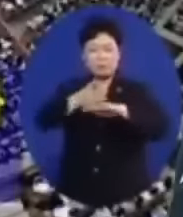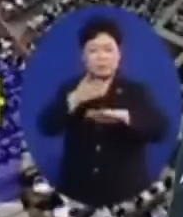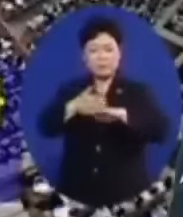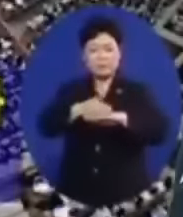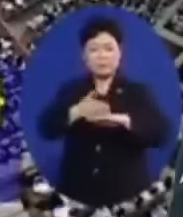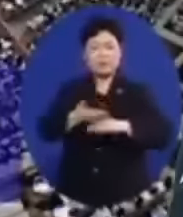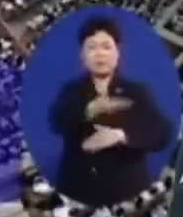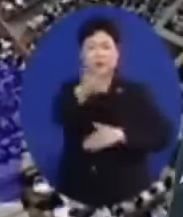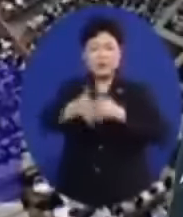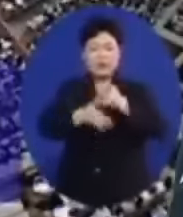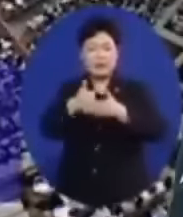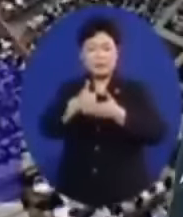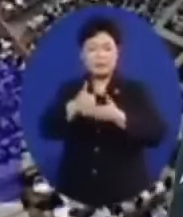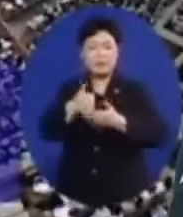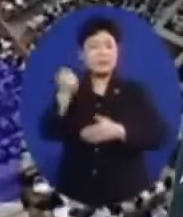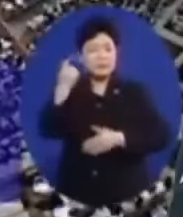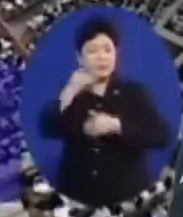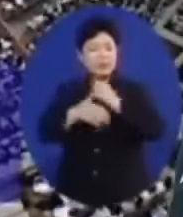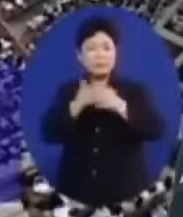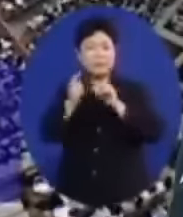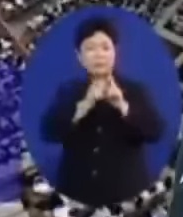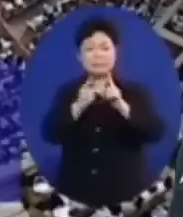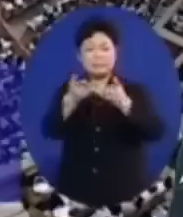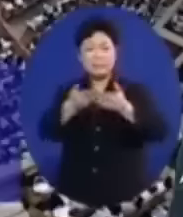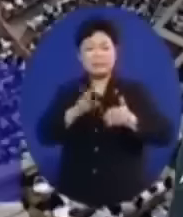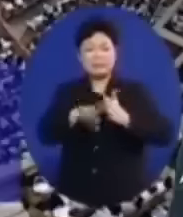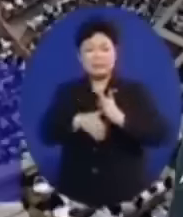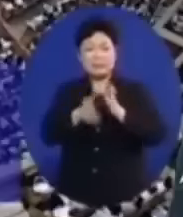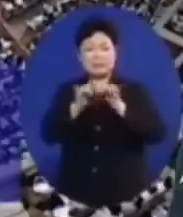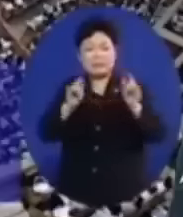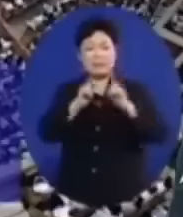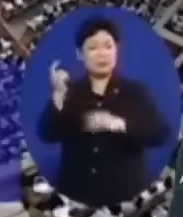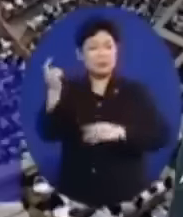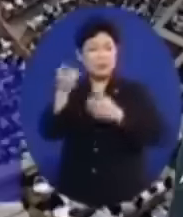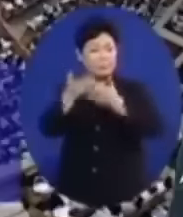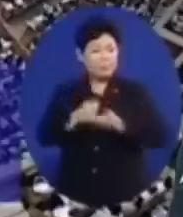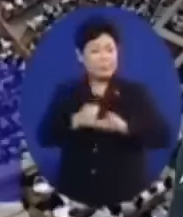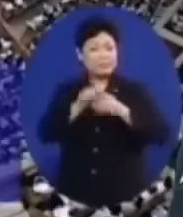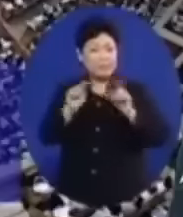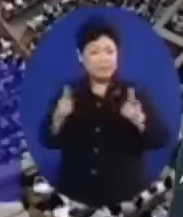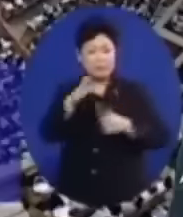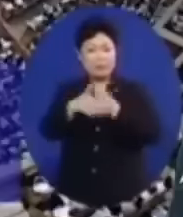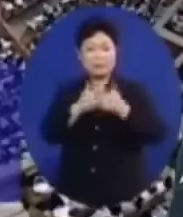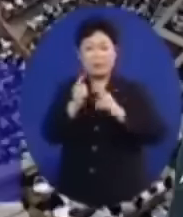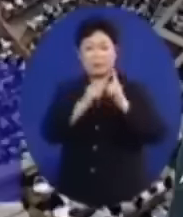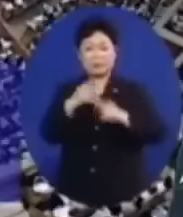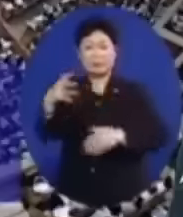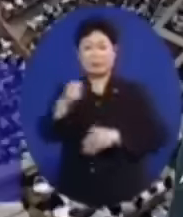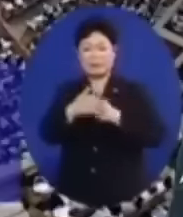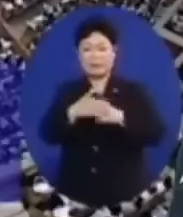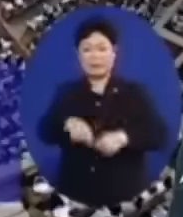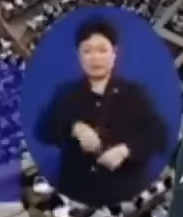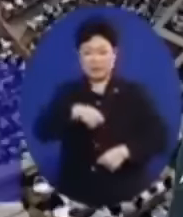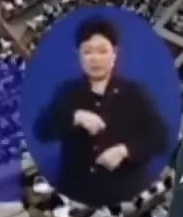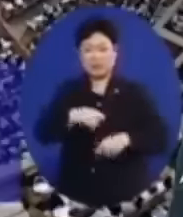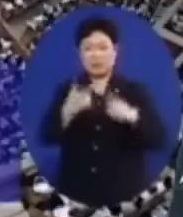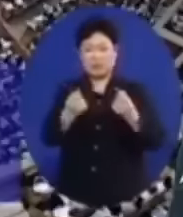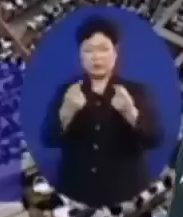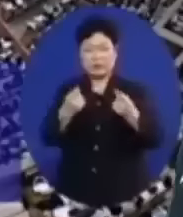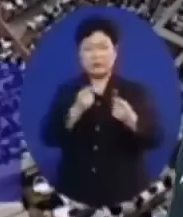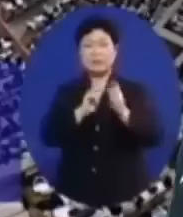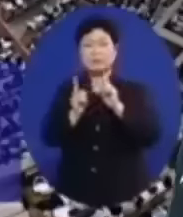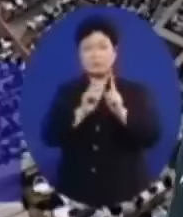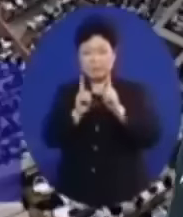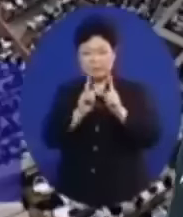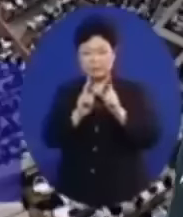우리에게 들은 바 하나님의 말씀을 받을 때 사람의 말로 받지 아니하고 하나님의 말씀으로 받음이니 진실로 그러하도다. 이